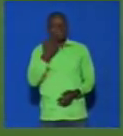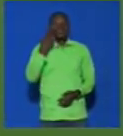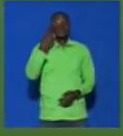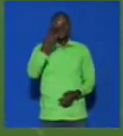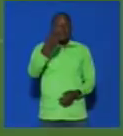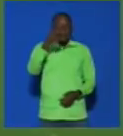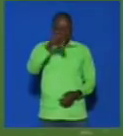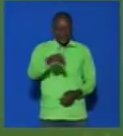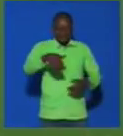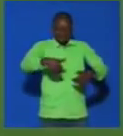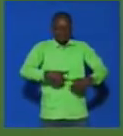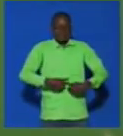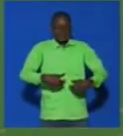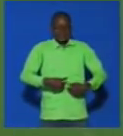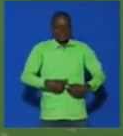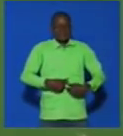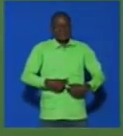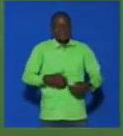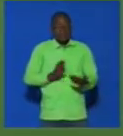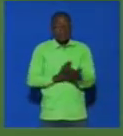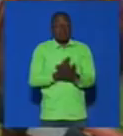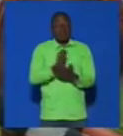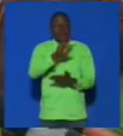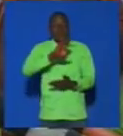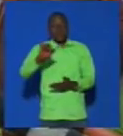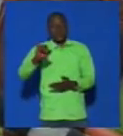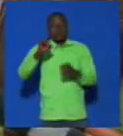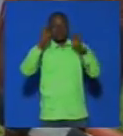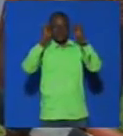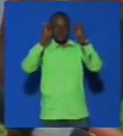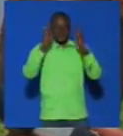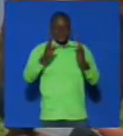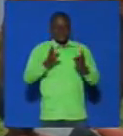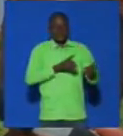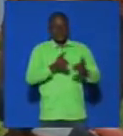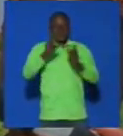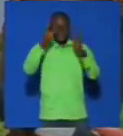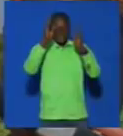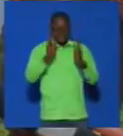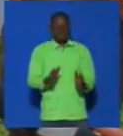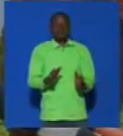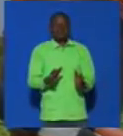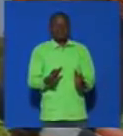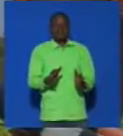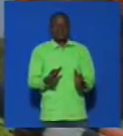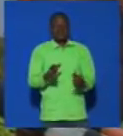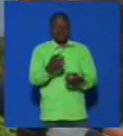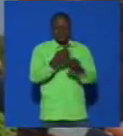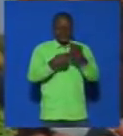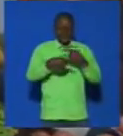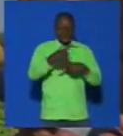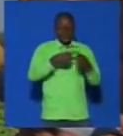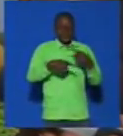ces jeunes de pas leurs encadreurs de par leur direction et sont venus